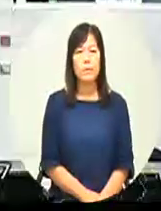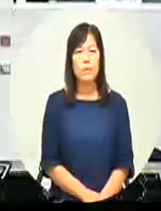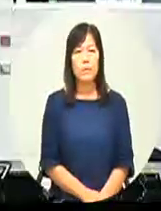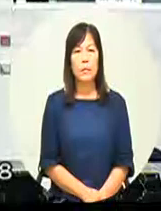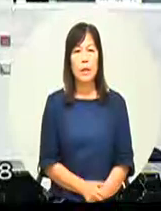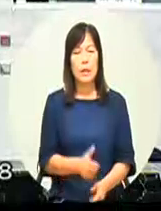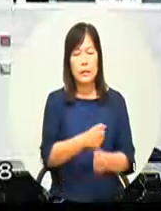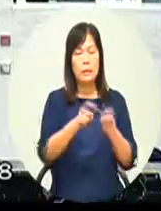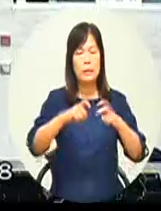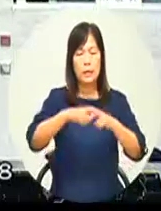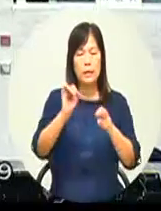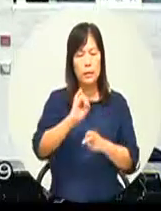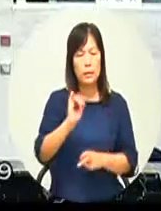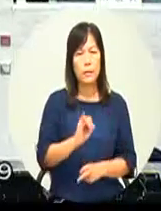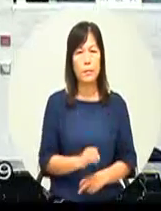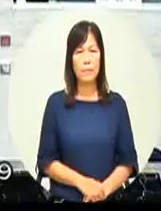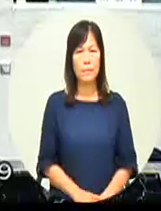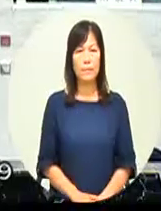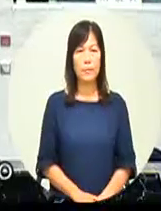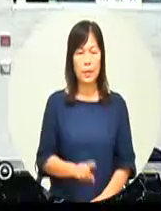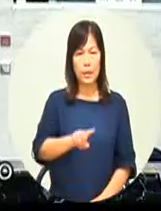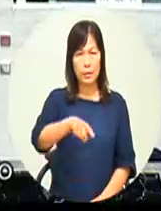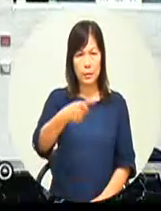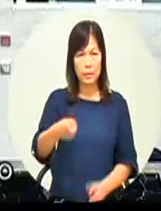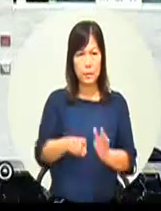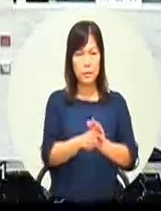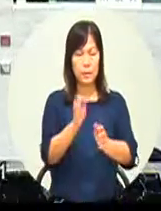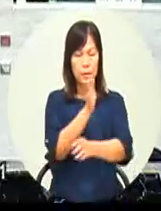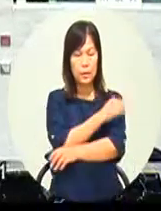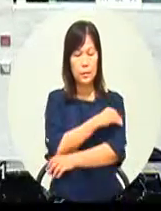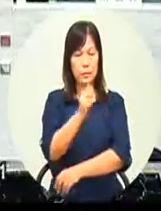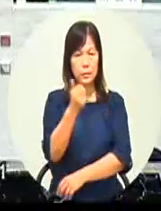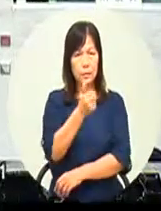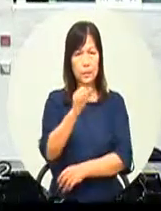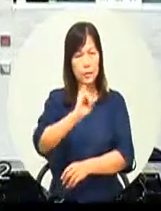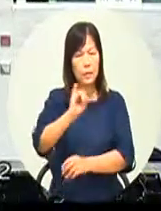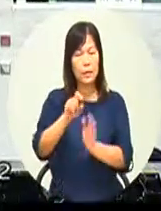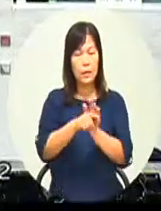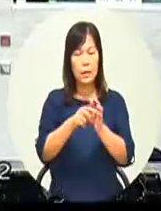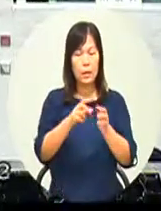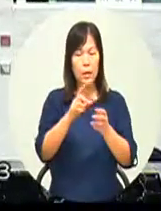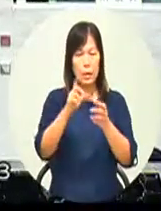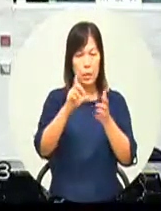好，谢谢李梅珍议员。下一位是陈丽珍陈议员，15分钟。